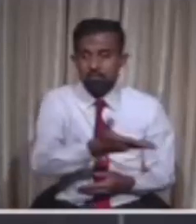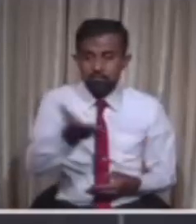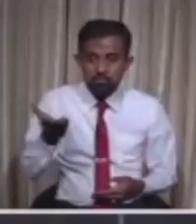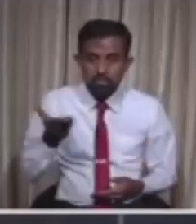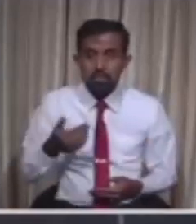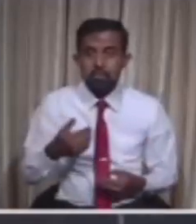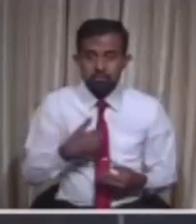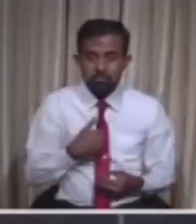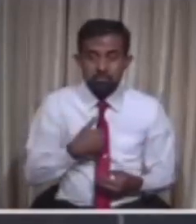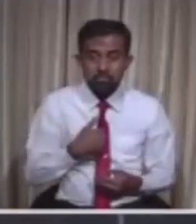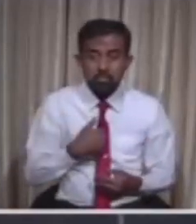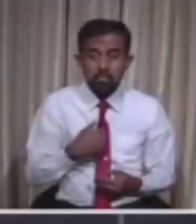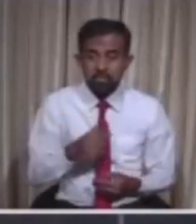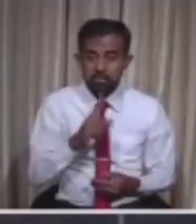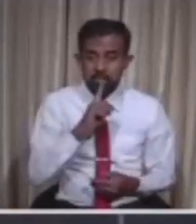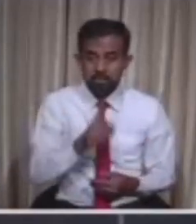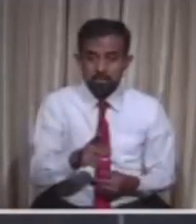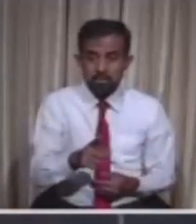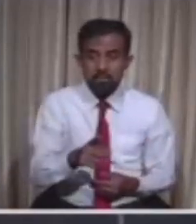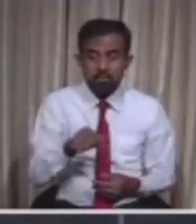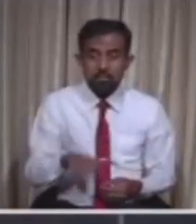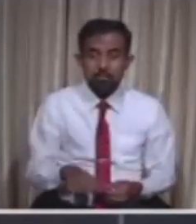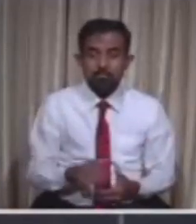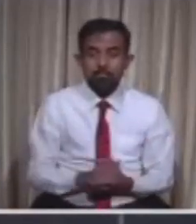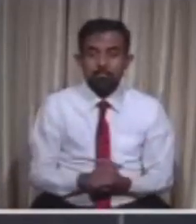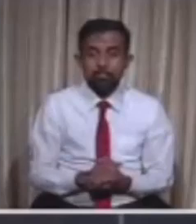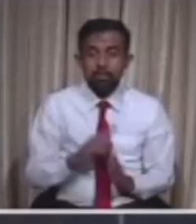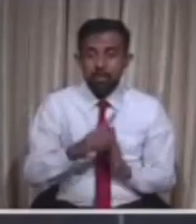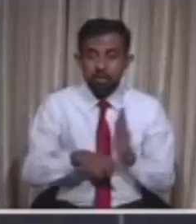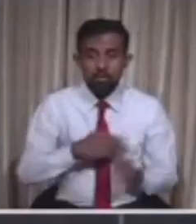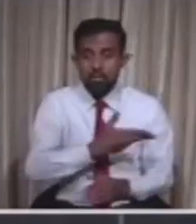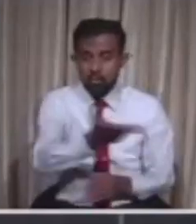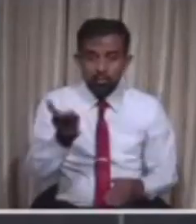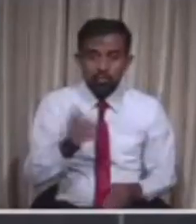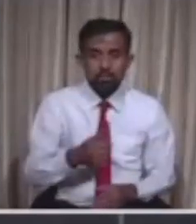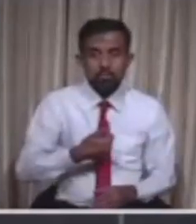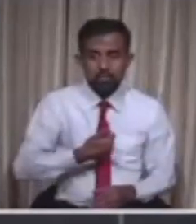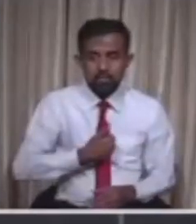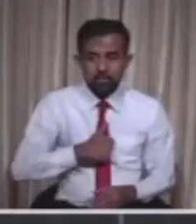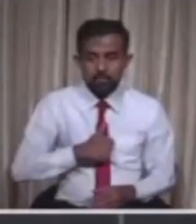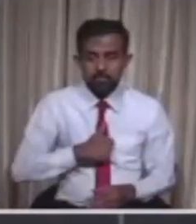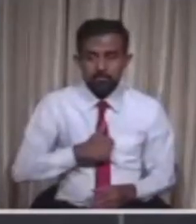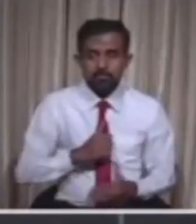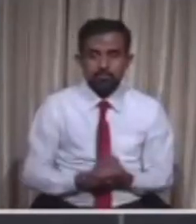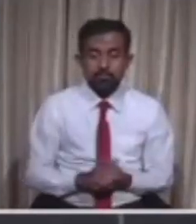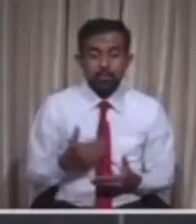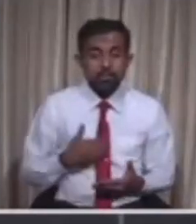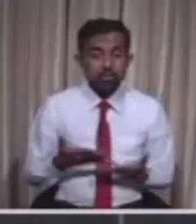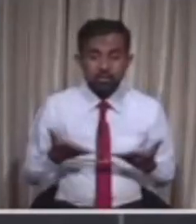ap mage garu mantri warunge danagani pinisa rate danagani pinisa katakan kiamati api inna